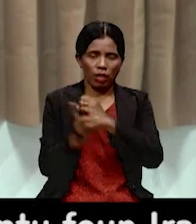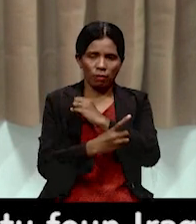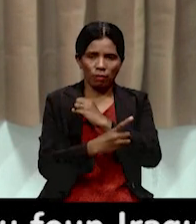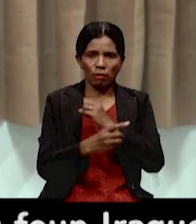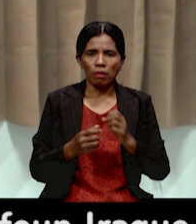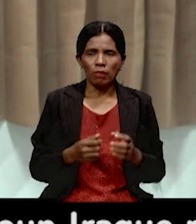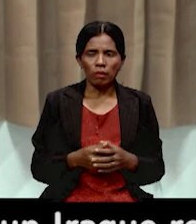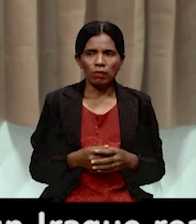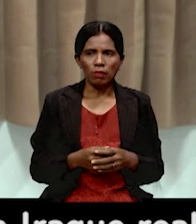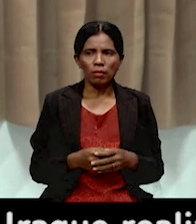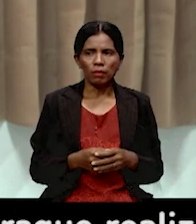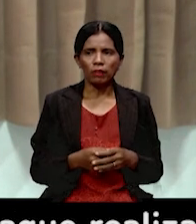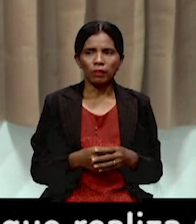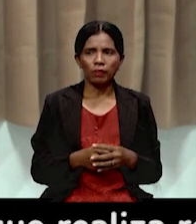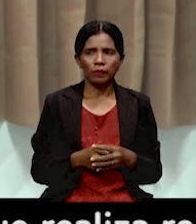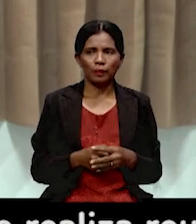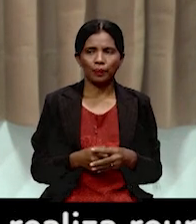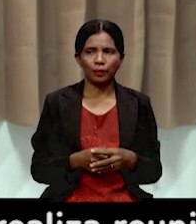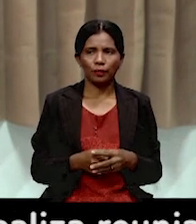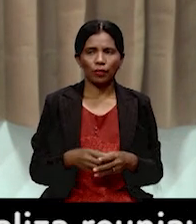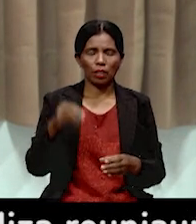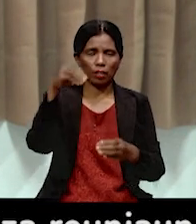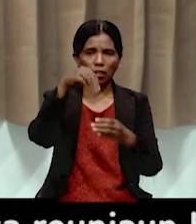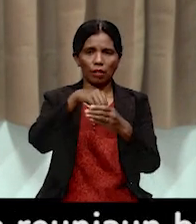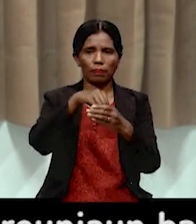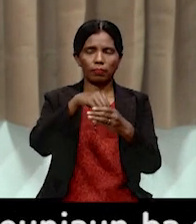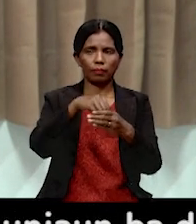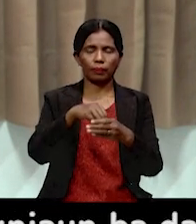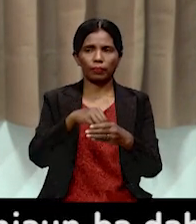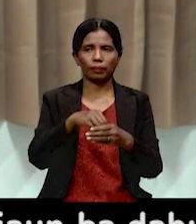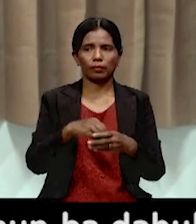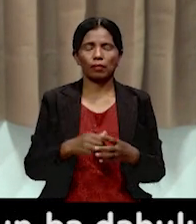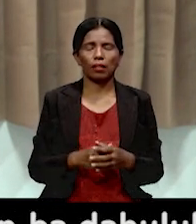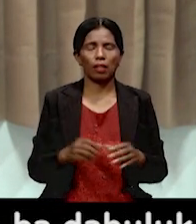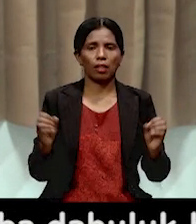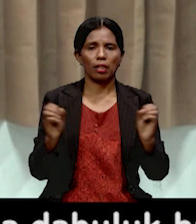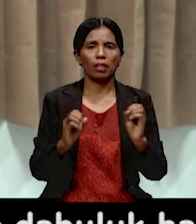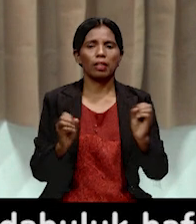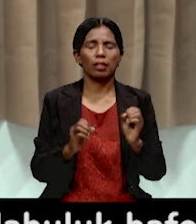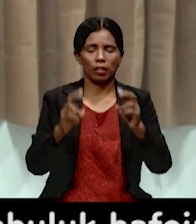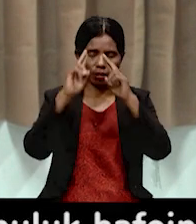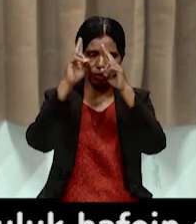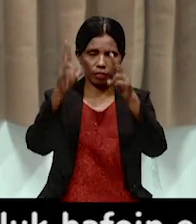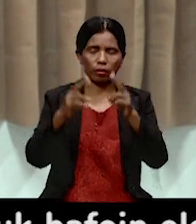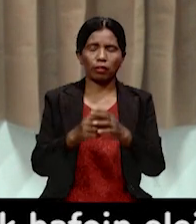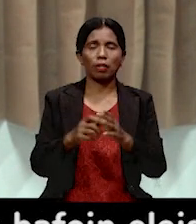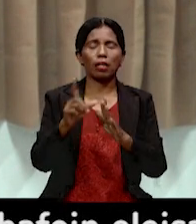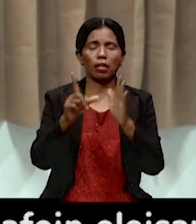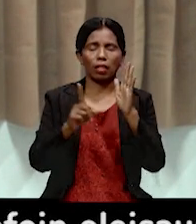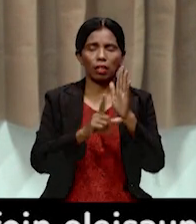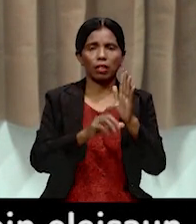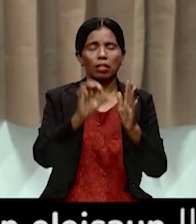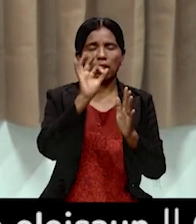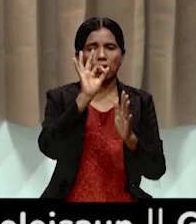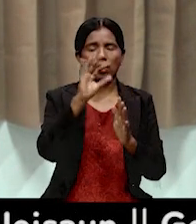Automaticamente, ia acto siransa ne neteng tama kategoria be indisiplinado ne be ia ninia lei fonsan publik ne koloka kese ne